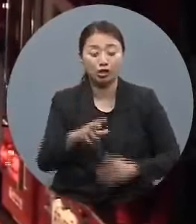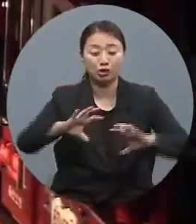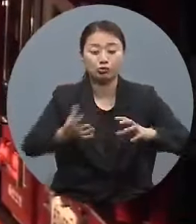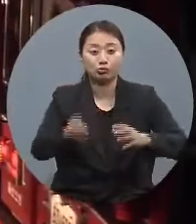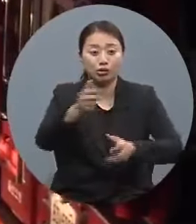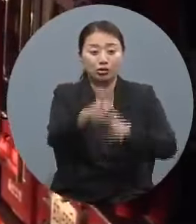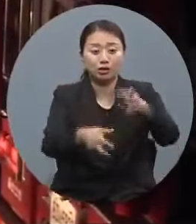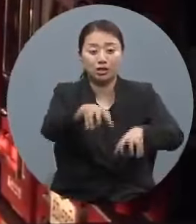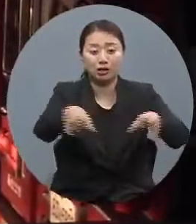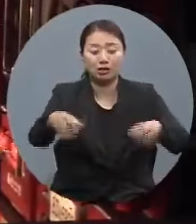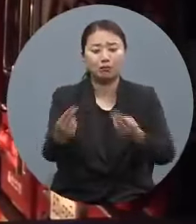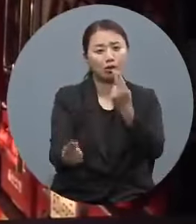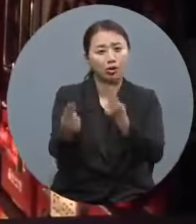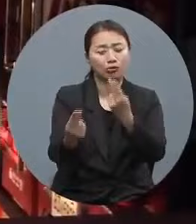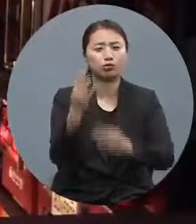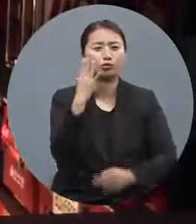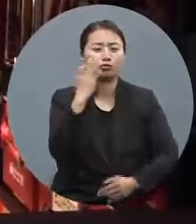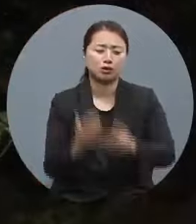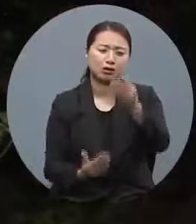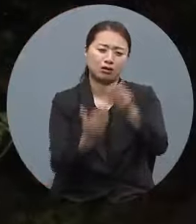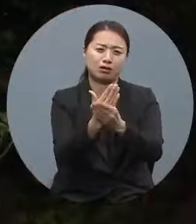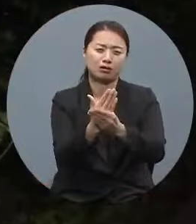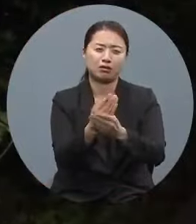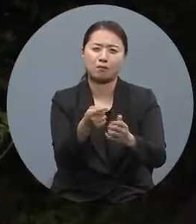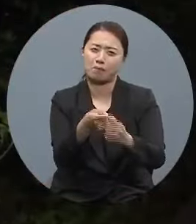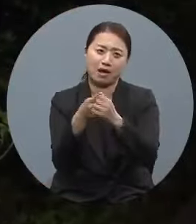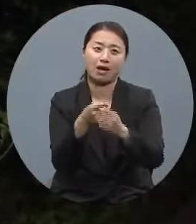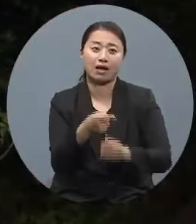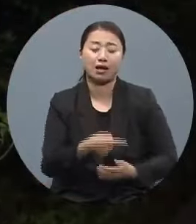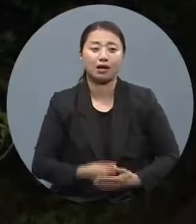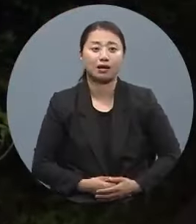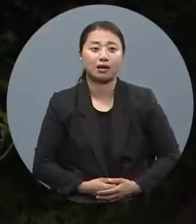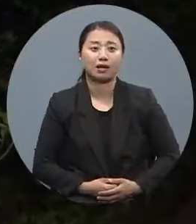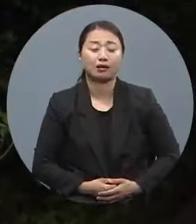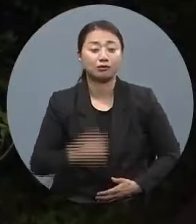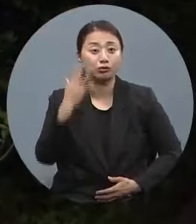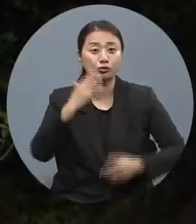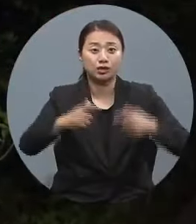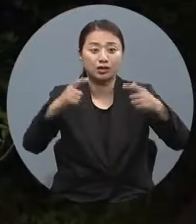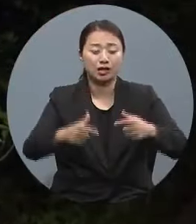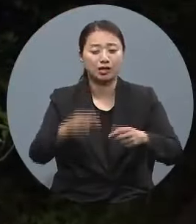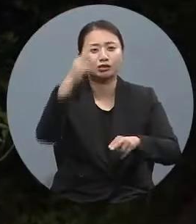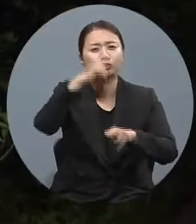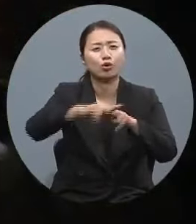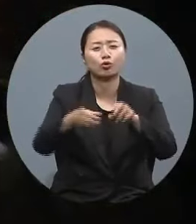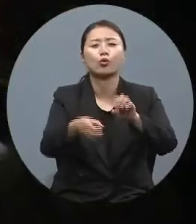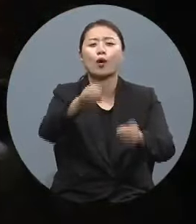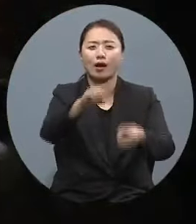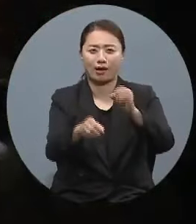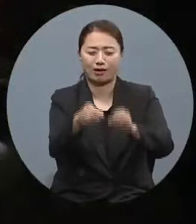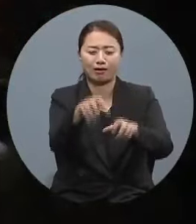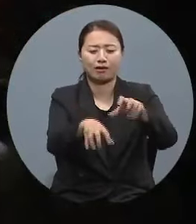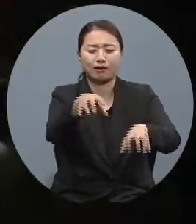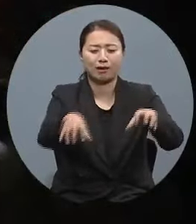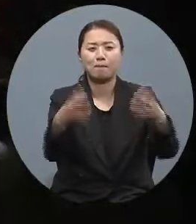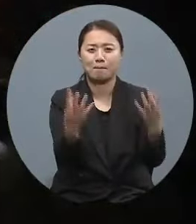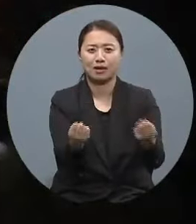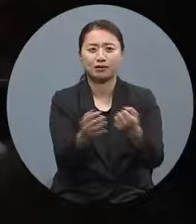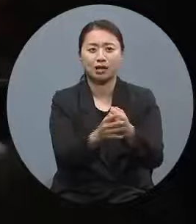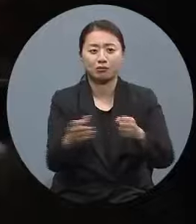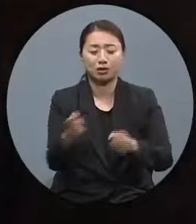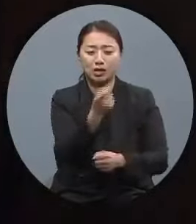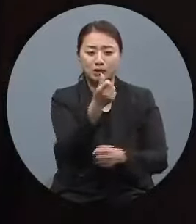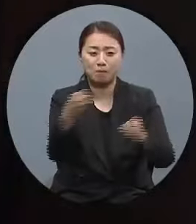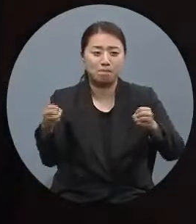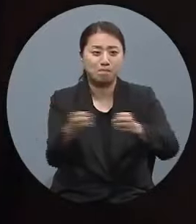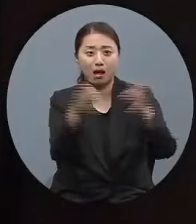국가산업단지들과 비교해도 울산 산단의 중대 사고가 가장 많습니다. 특히 울산에는 석유화학 제품을 다루는 산업단지가 많아 작은